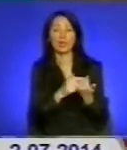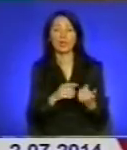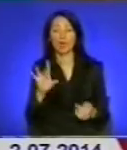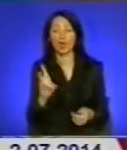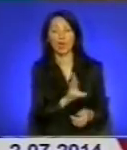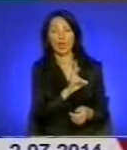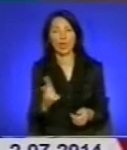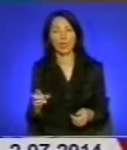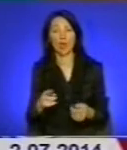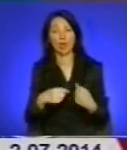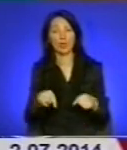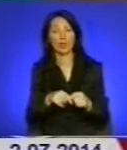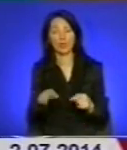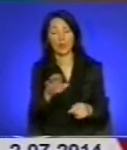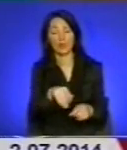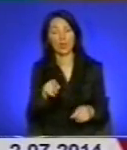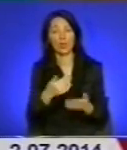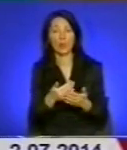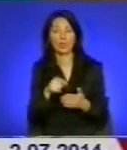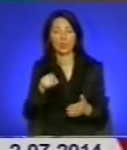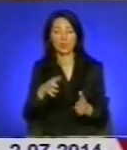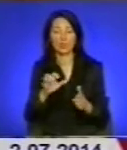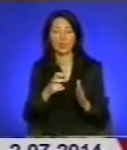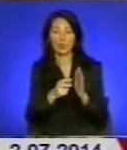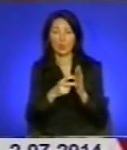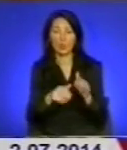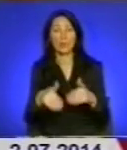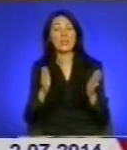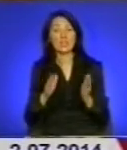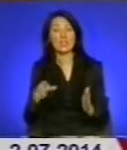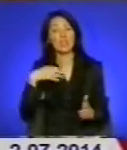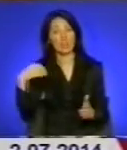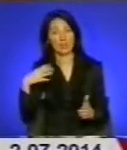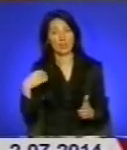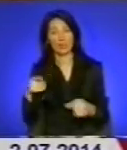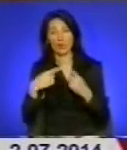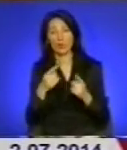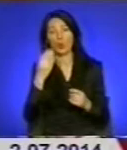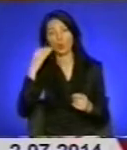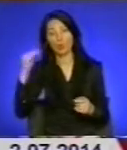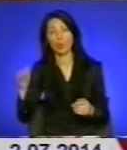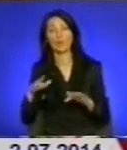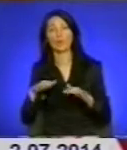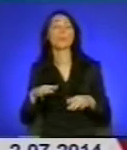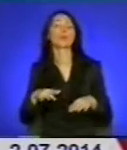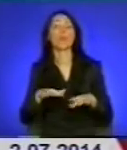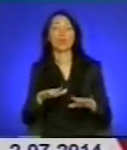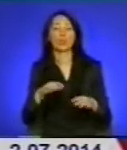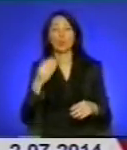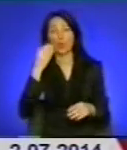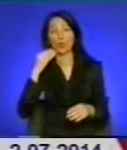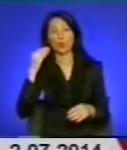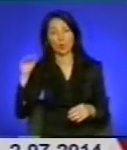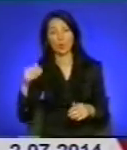вкрай їх майже 1800 більше лише на Львівщині йшлося про удосконалення механізму реєстрації нових громад в області